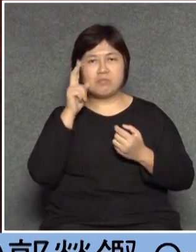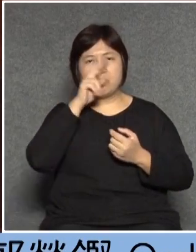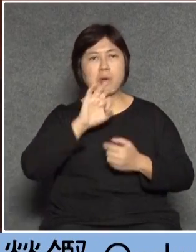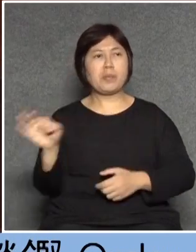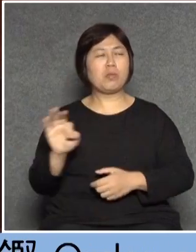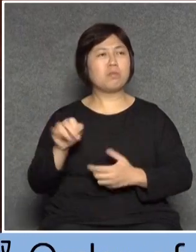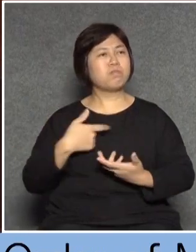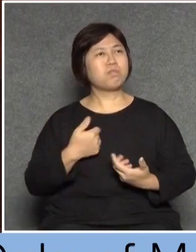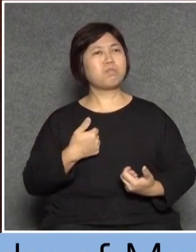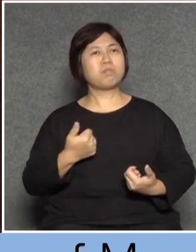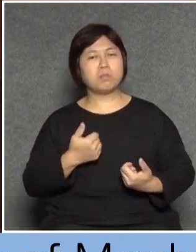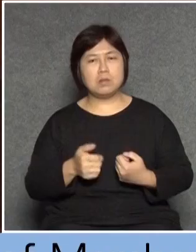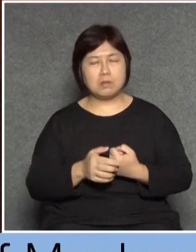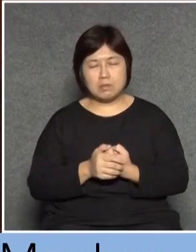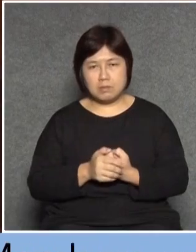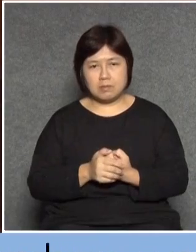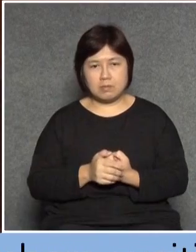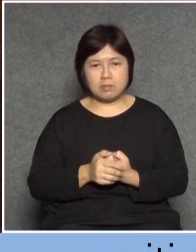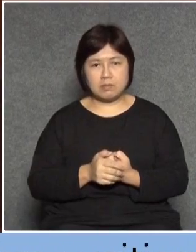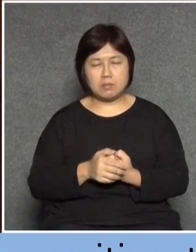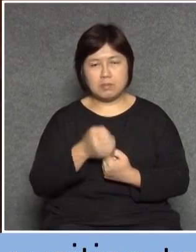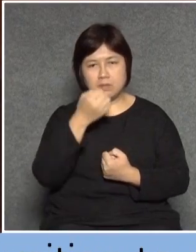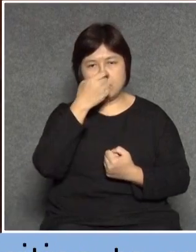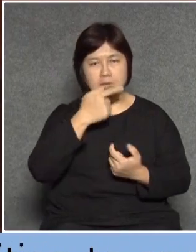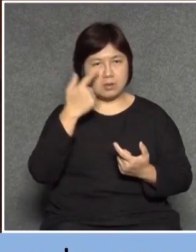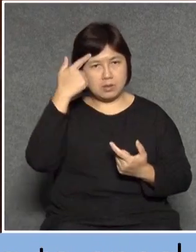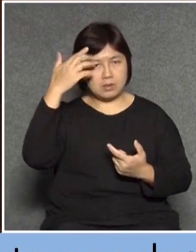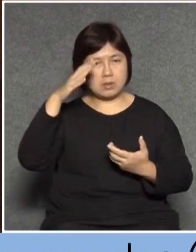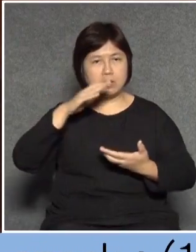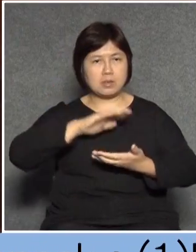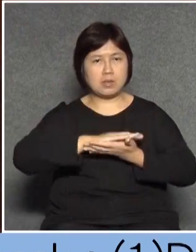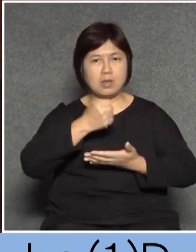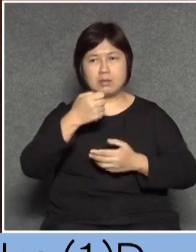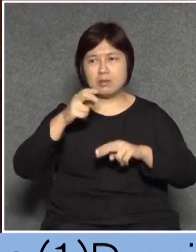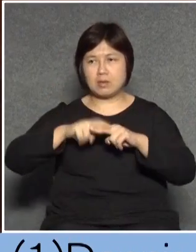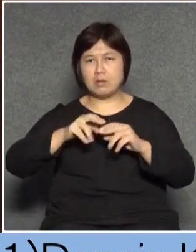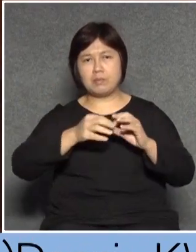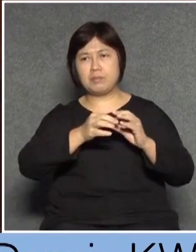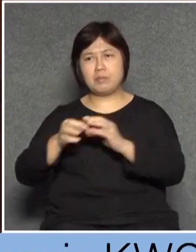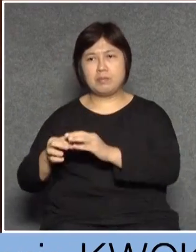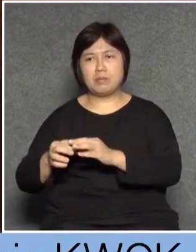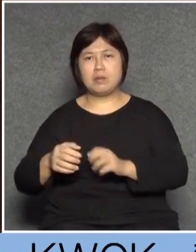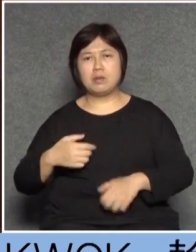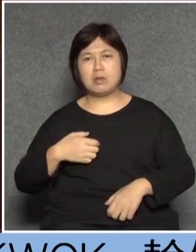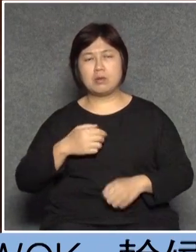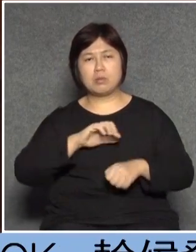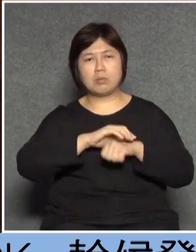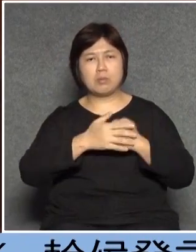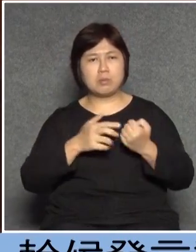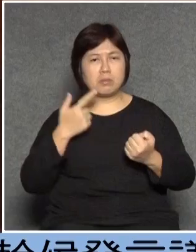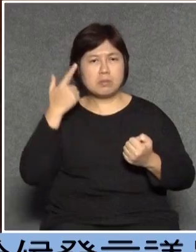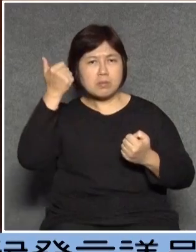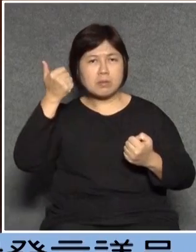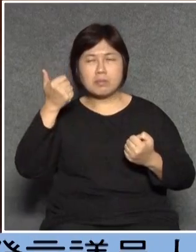是？你將香港的知識產權同中國接軌，咁你咪會失去呢個國際聲譽同埋信